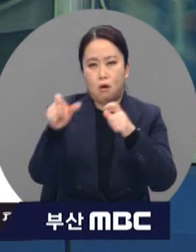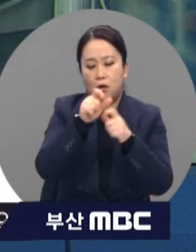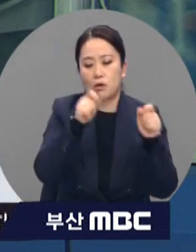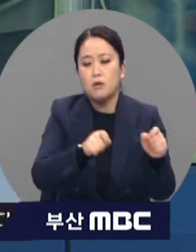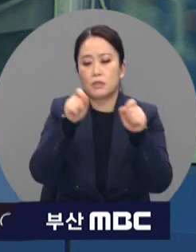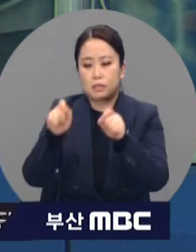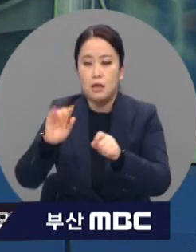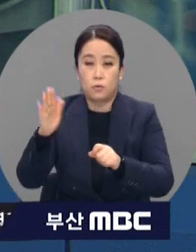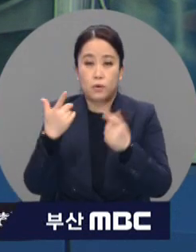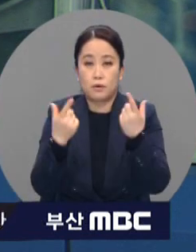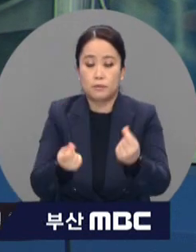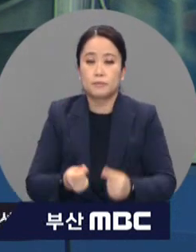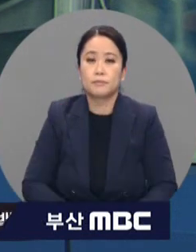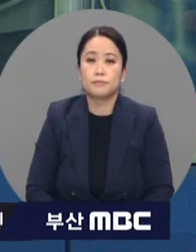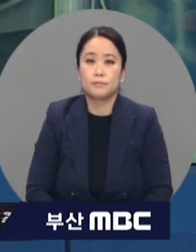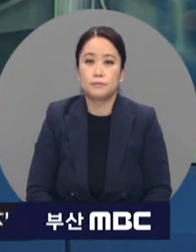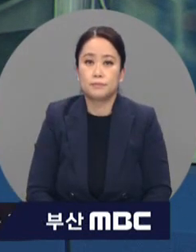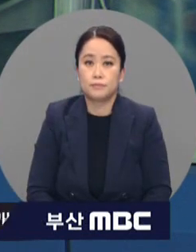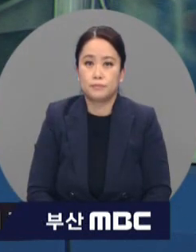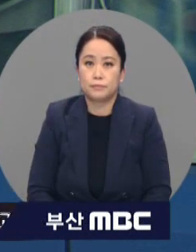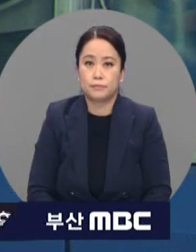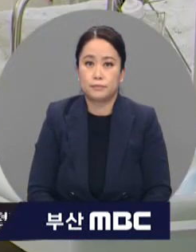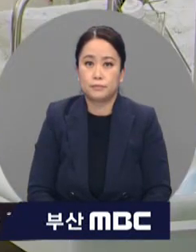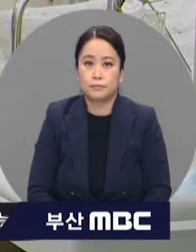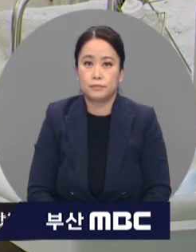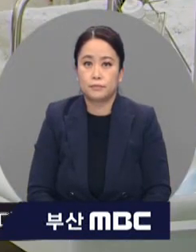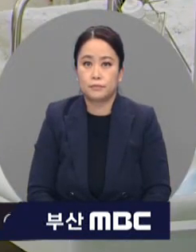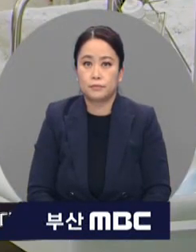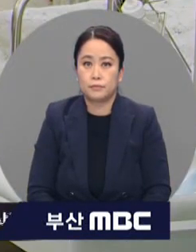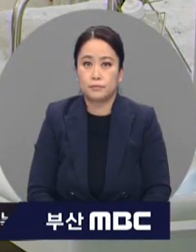보입니다. 류재민 기자가 보도합니다.